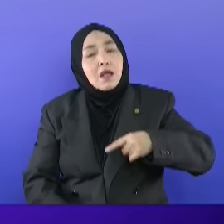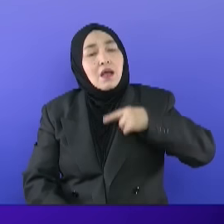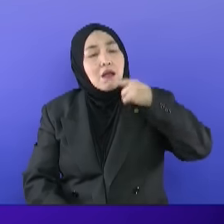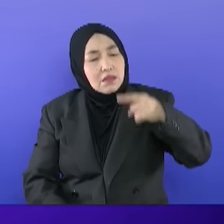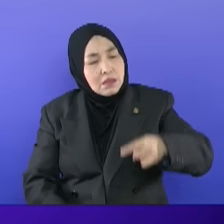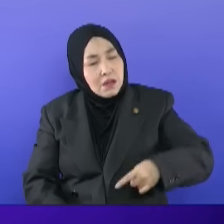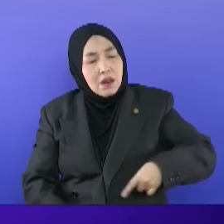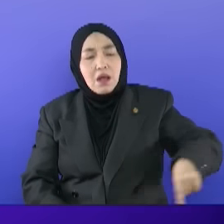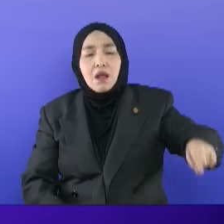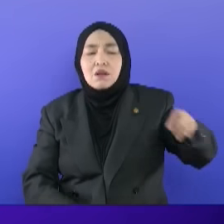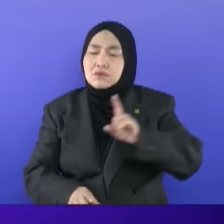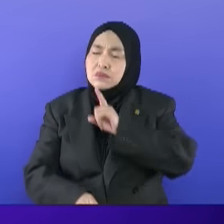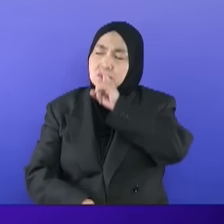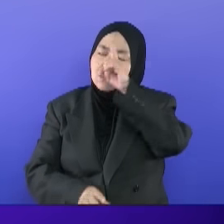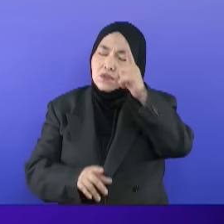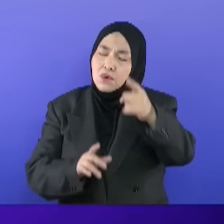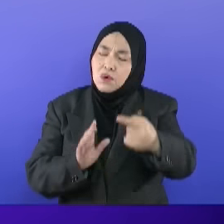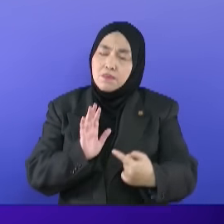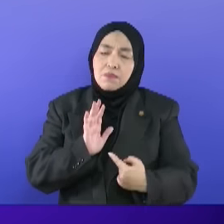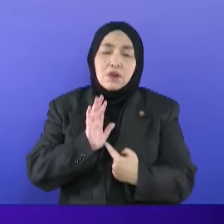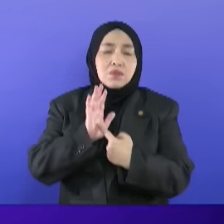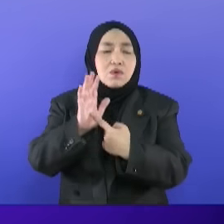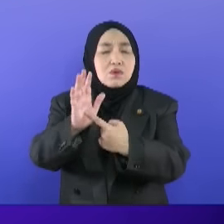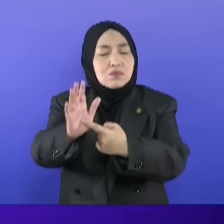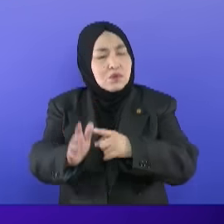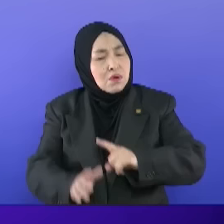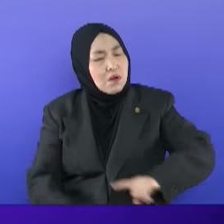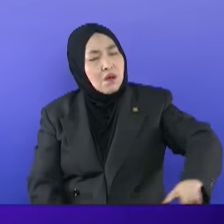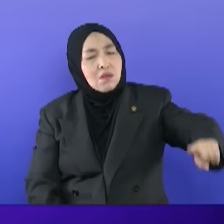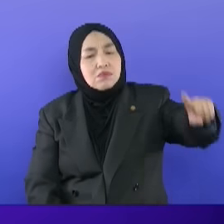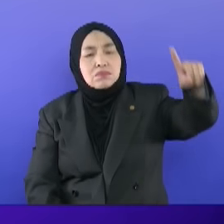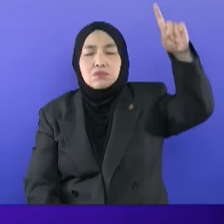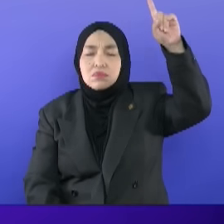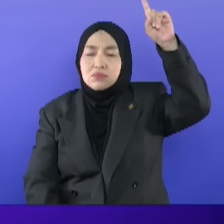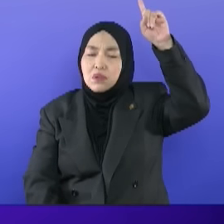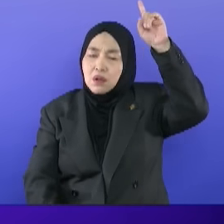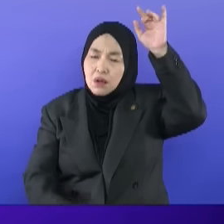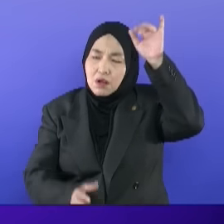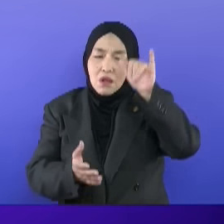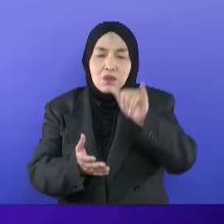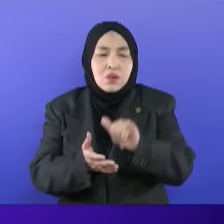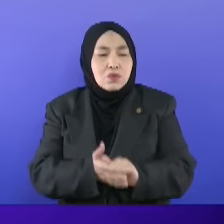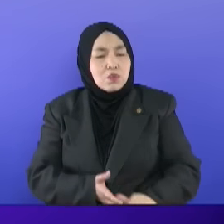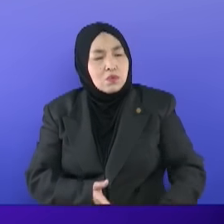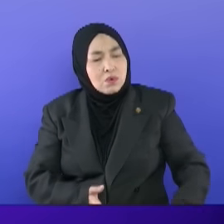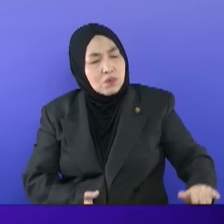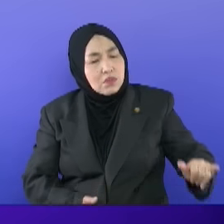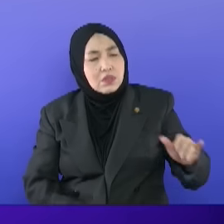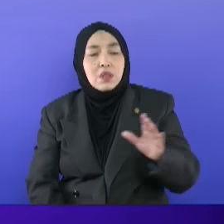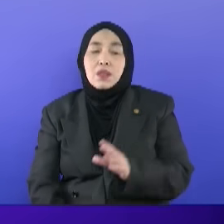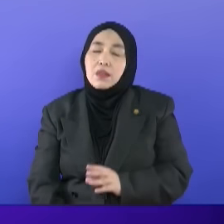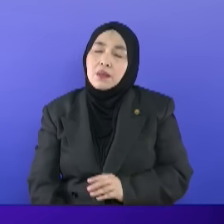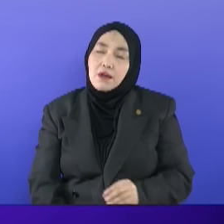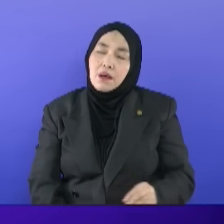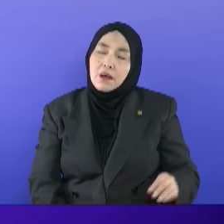Qul inna hudallahi huwal huda